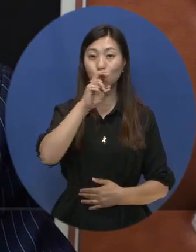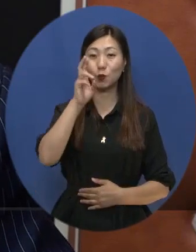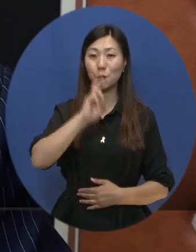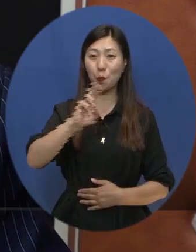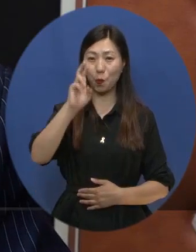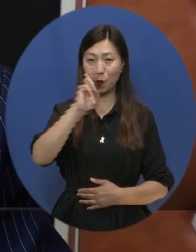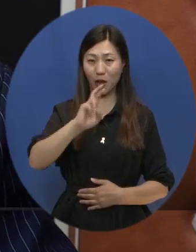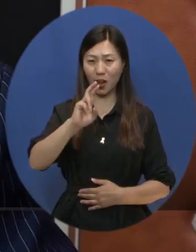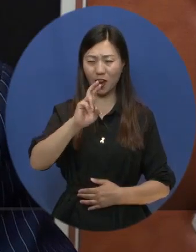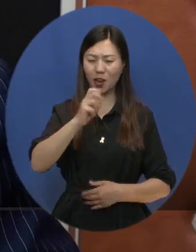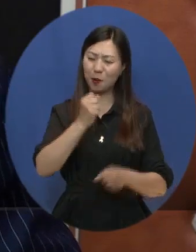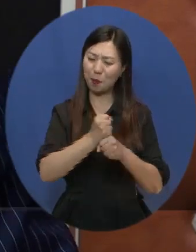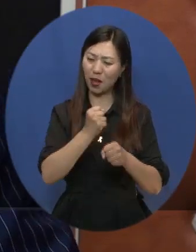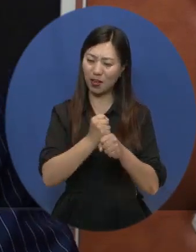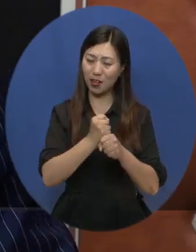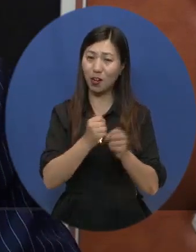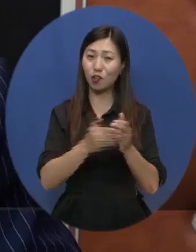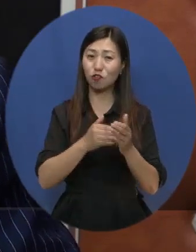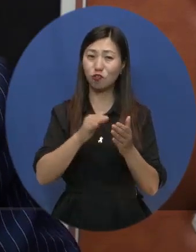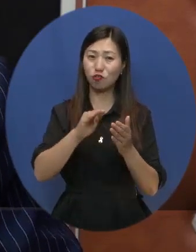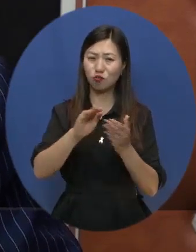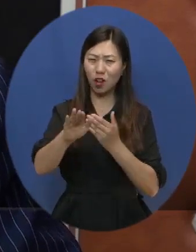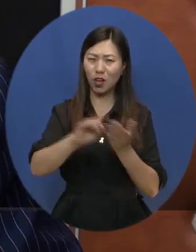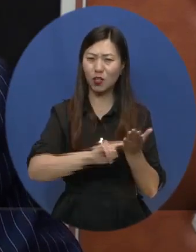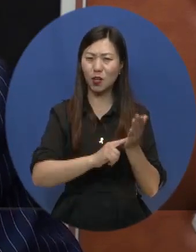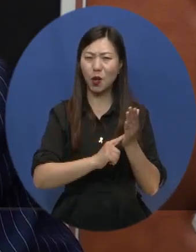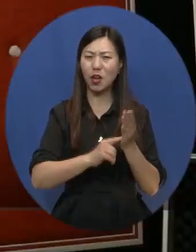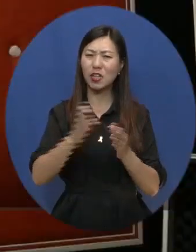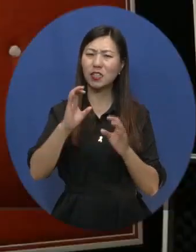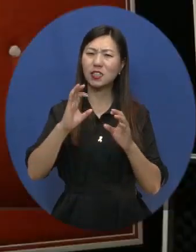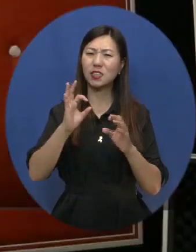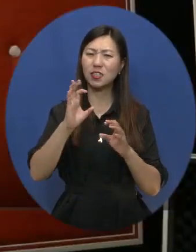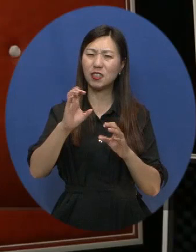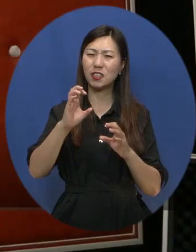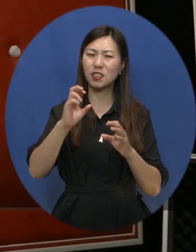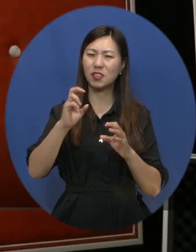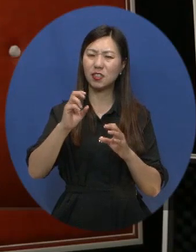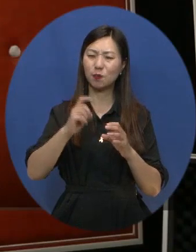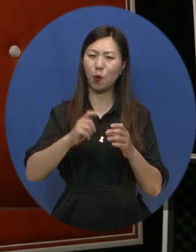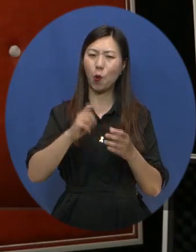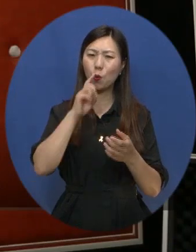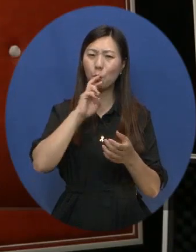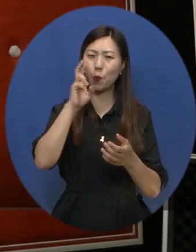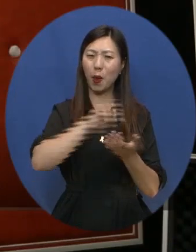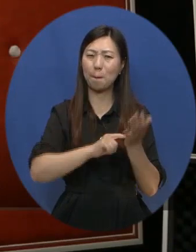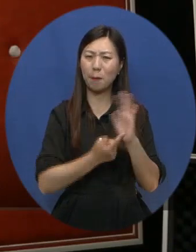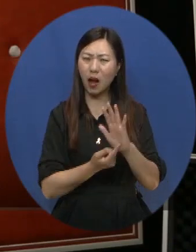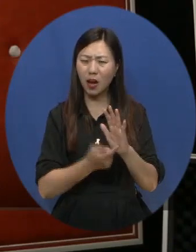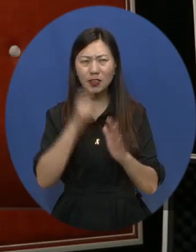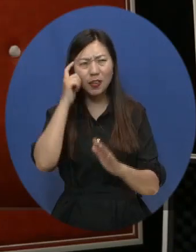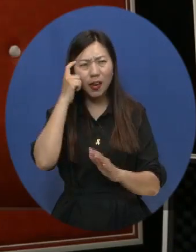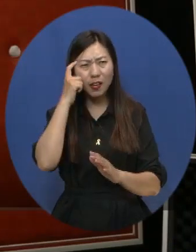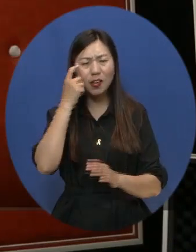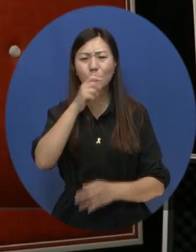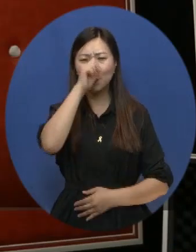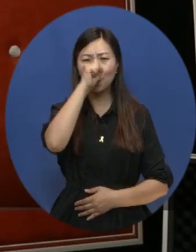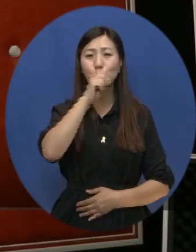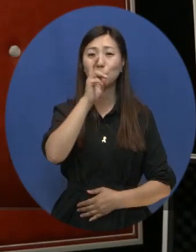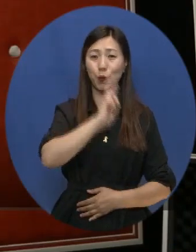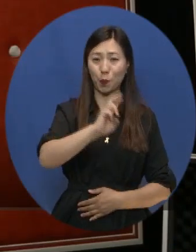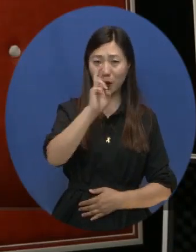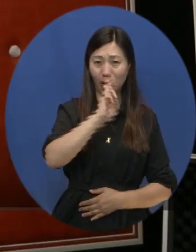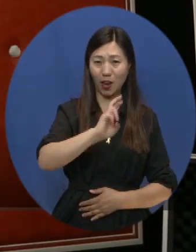좋은 곡이 나오면 발매를 할 텐데 좋은 곡과 좋은 가사와